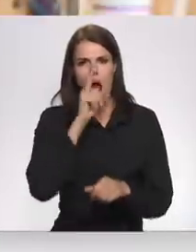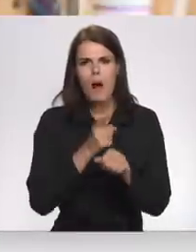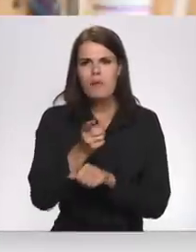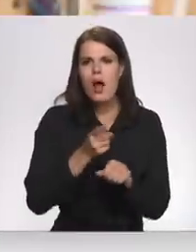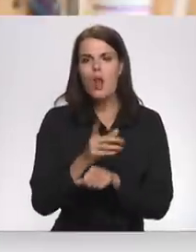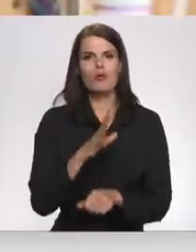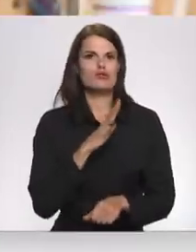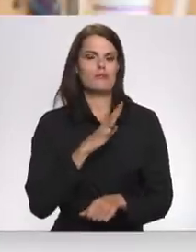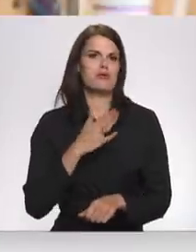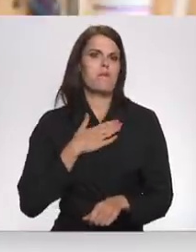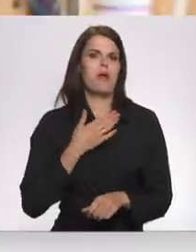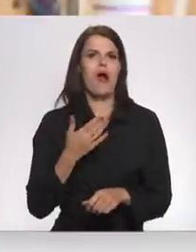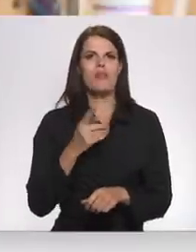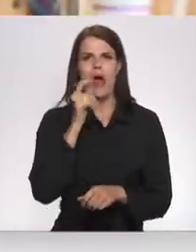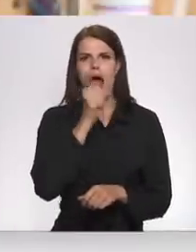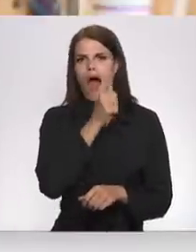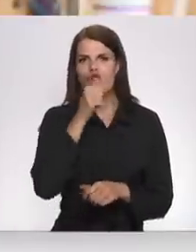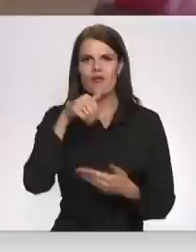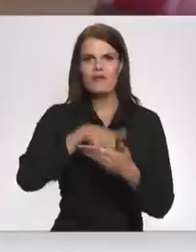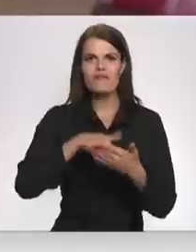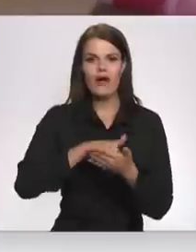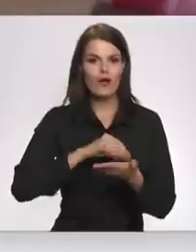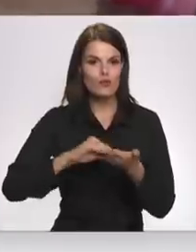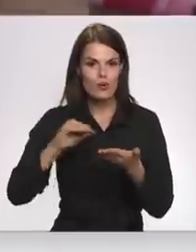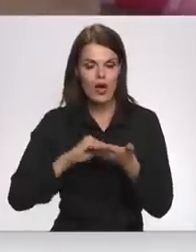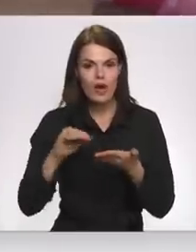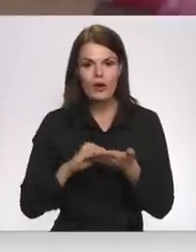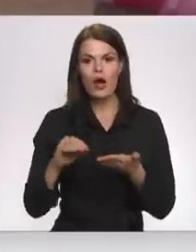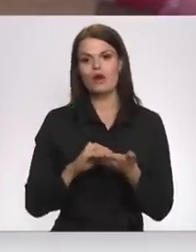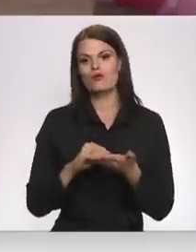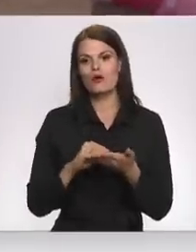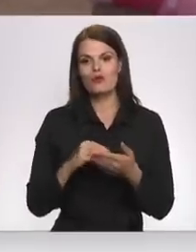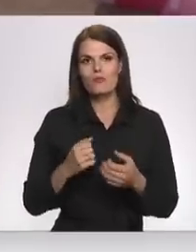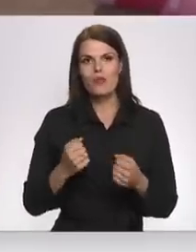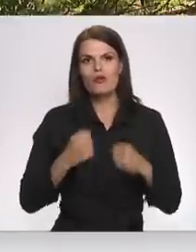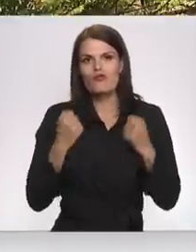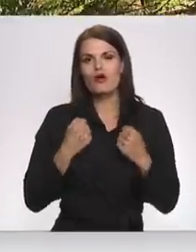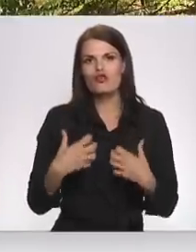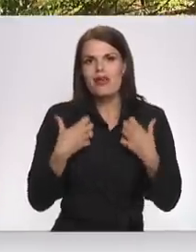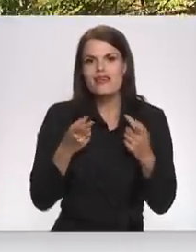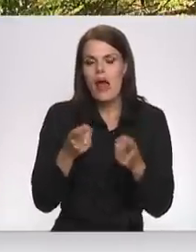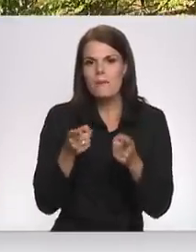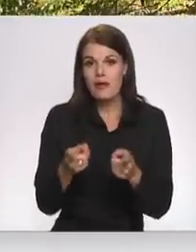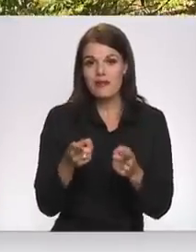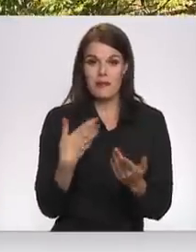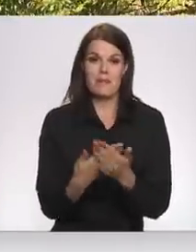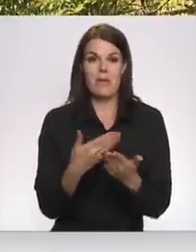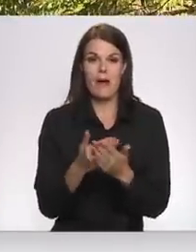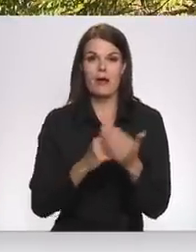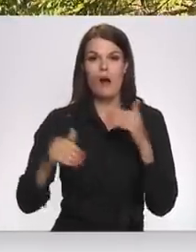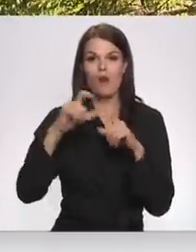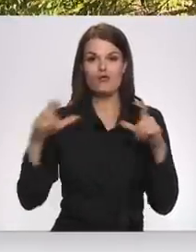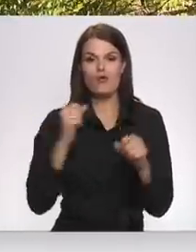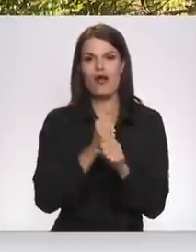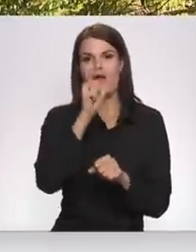apmelošana, anonīmu vēstuļu rakstīšana, iebiedēšana. Viens piemērs universitātes